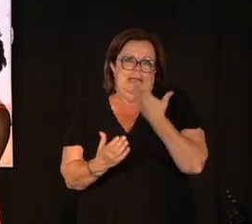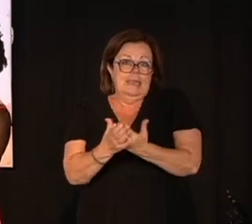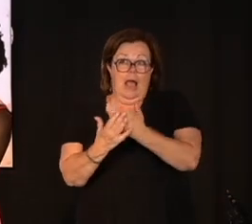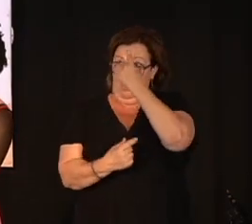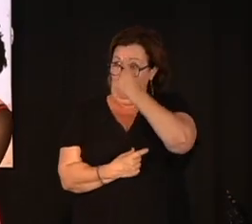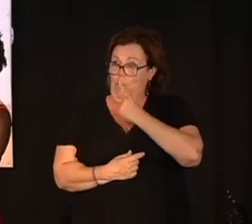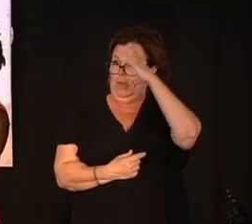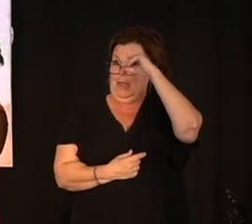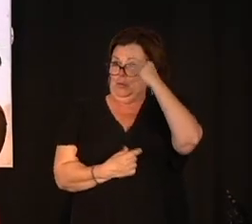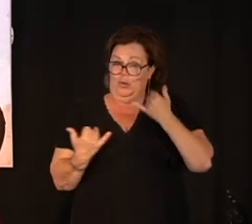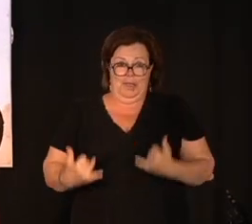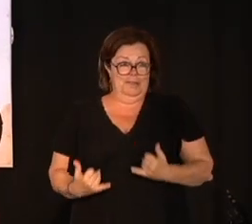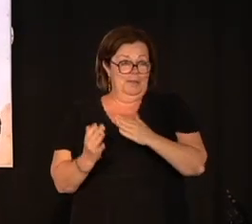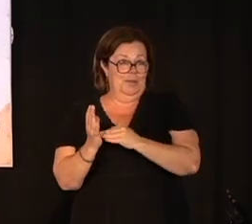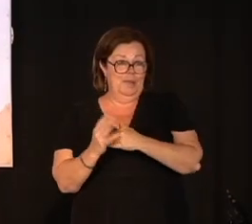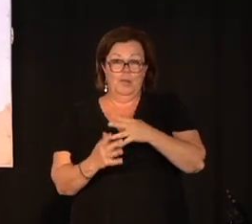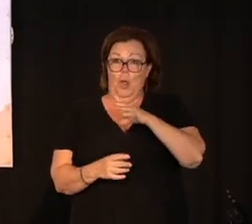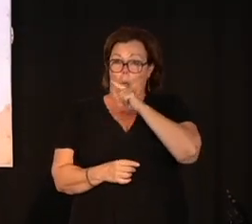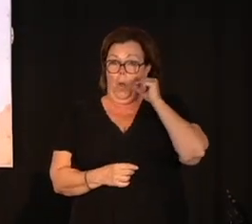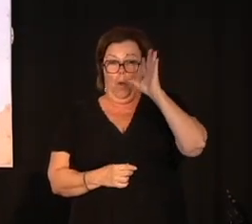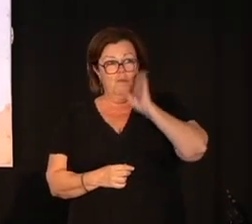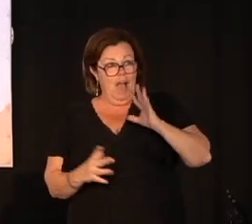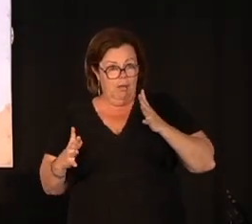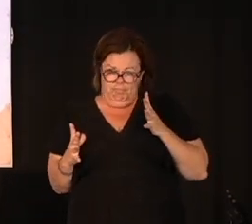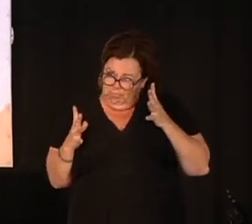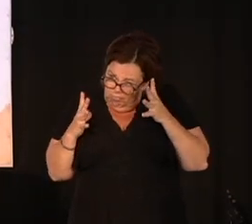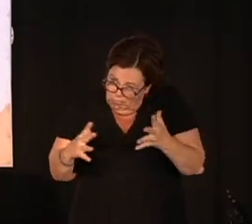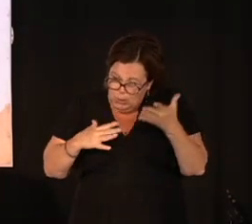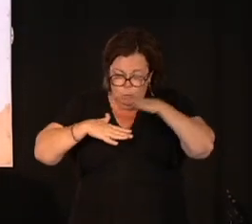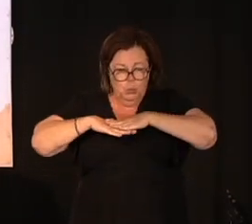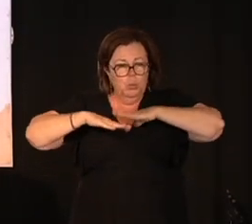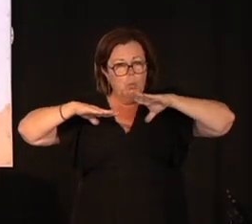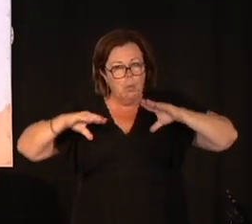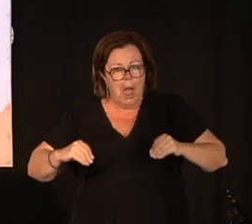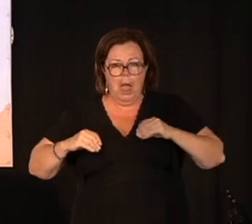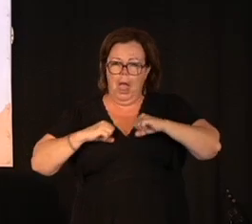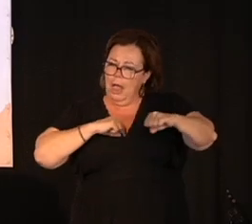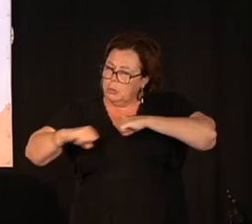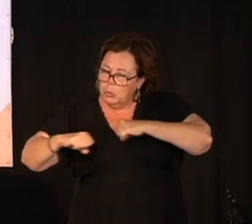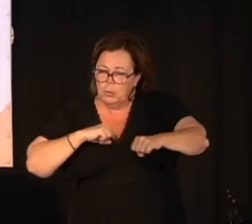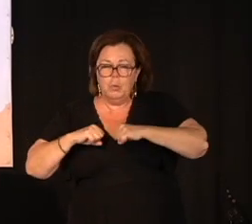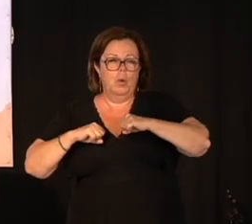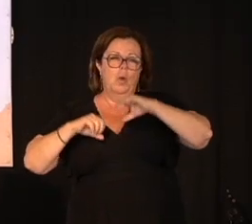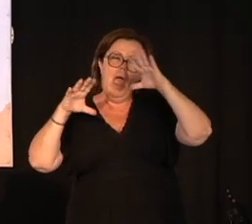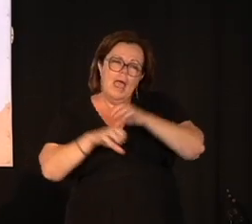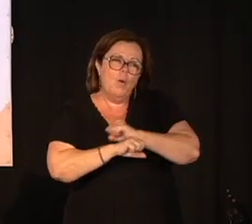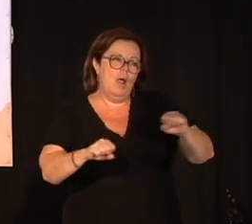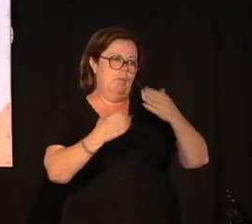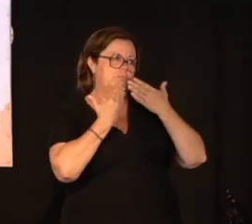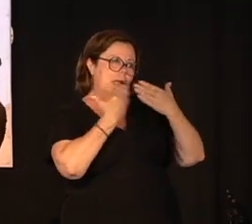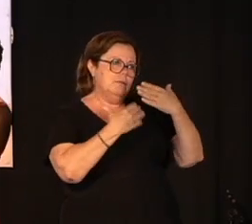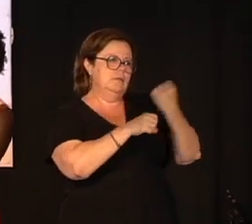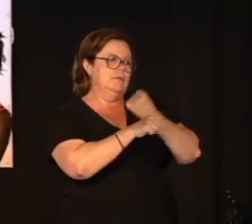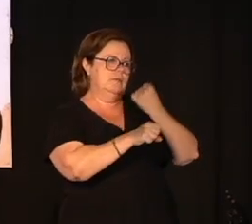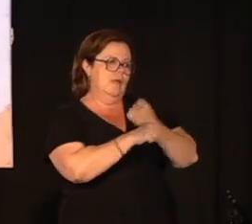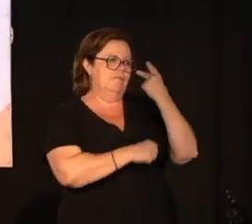étudiantes marseillaises. C'est des femmes et des hommes engagés sur leur territoire et qui font un travail remarquable. Merci, Edith.